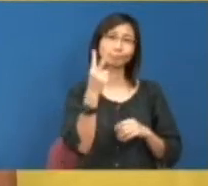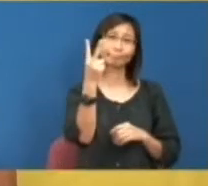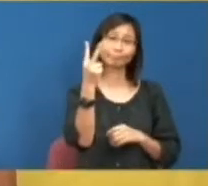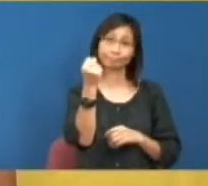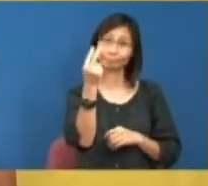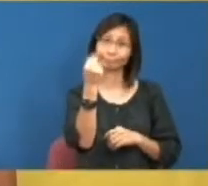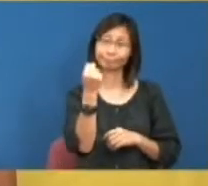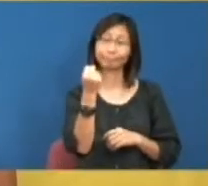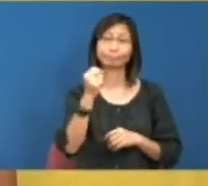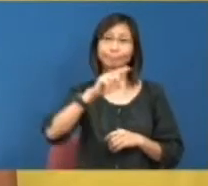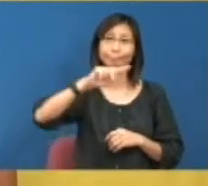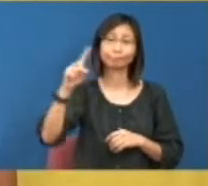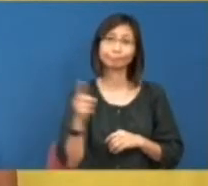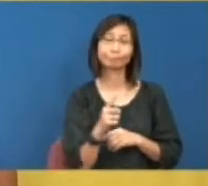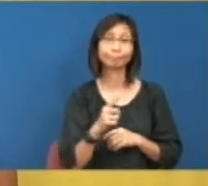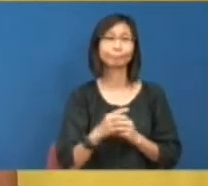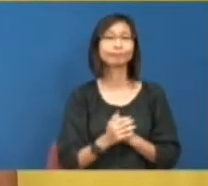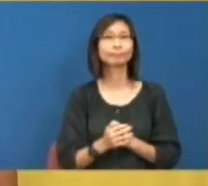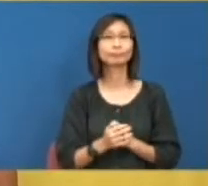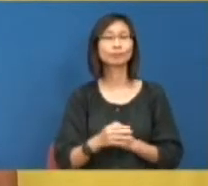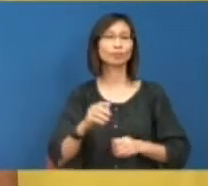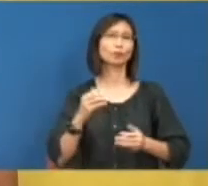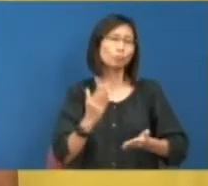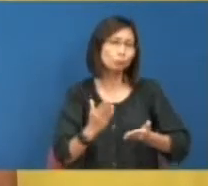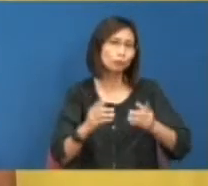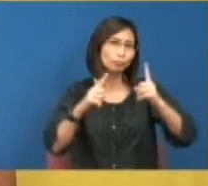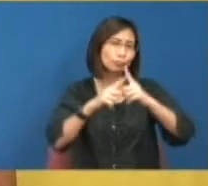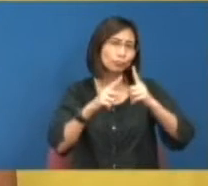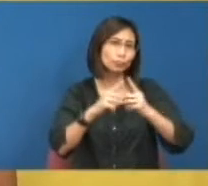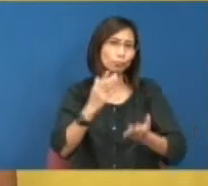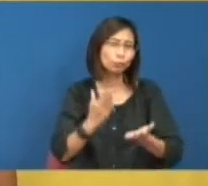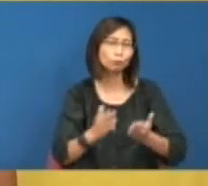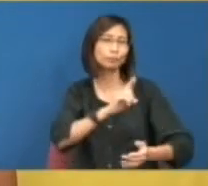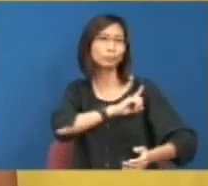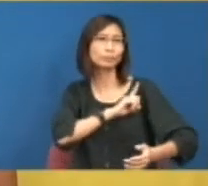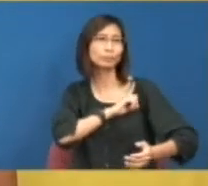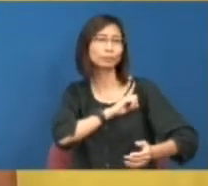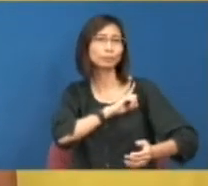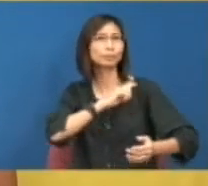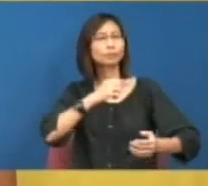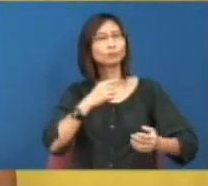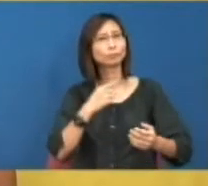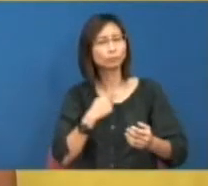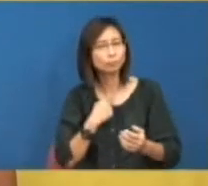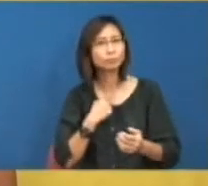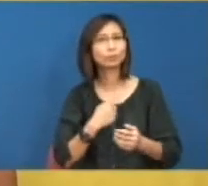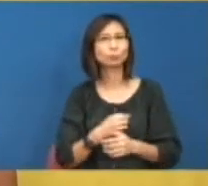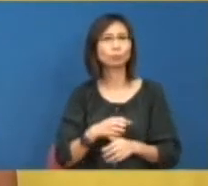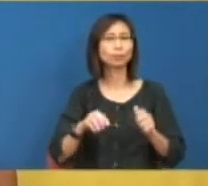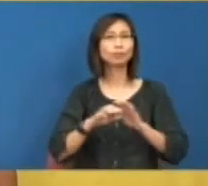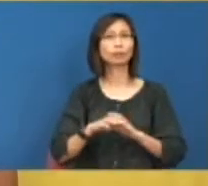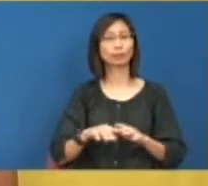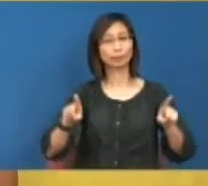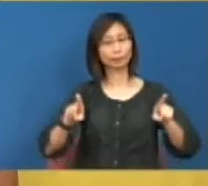应民阵嘅号召，或者基于自己嘅需要，咁就去咗游行，即係齐口夹声就闹个政府